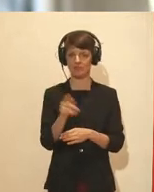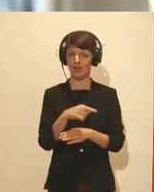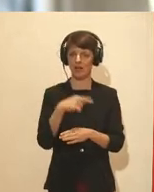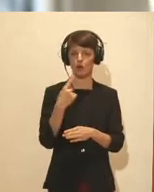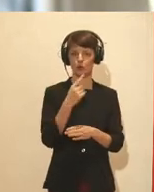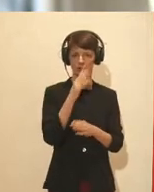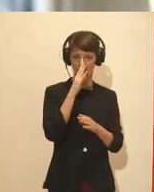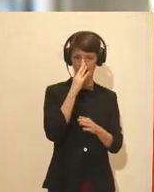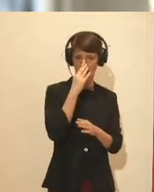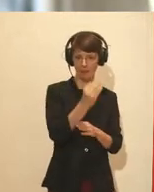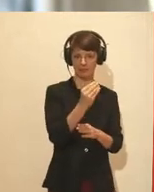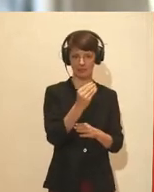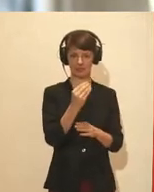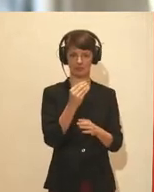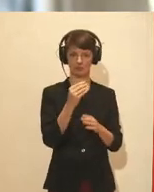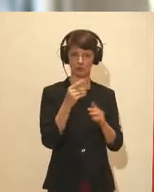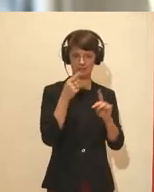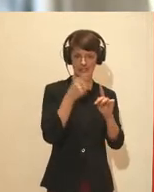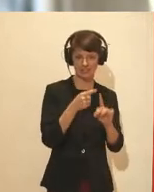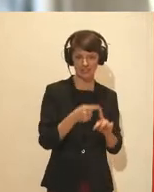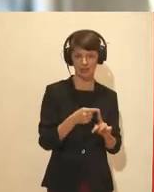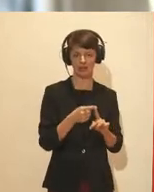that impresses